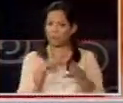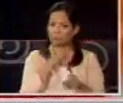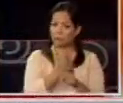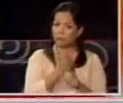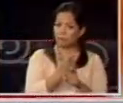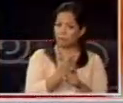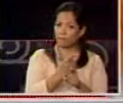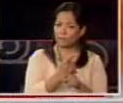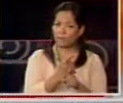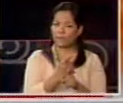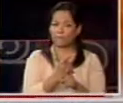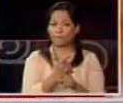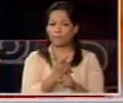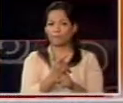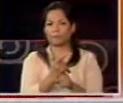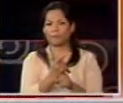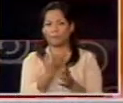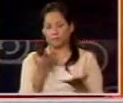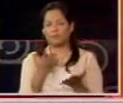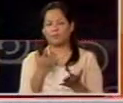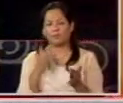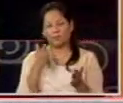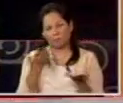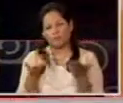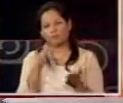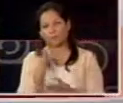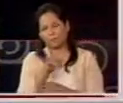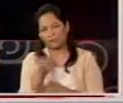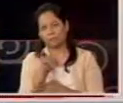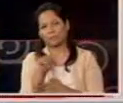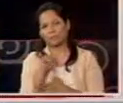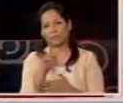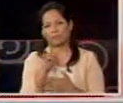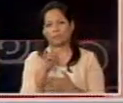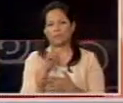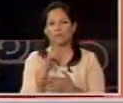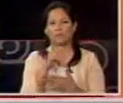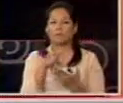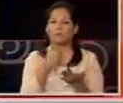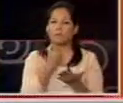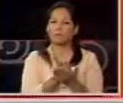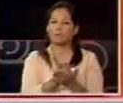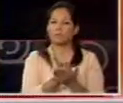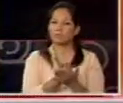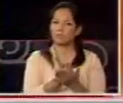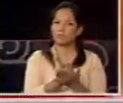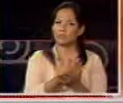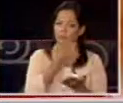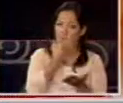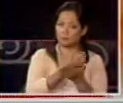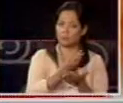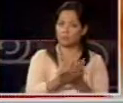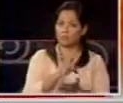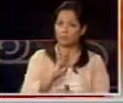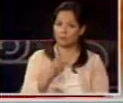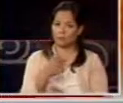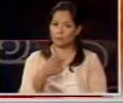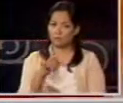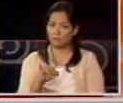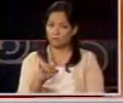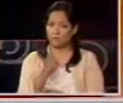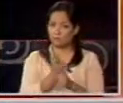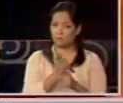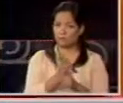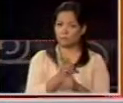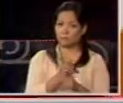think thereabouts, no? Mga 30 plus. Ganong halaga. Because that's supposed to be parang funds ng BGEI. Tama ba